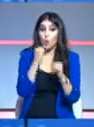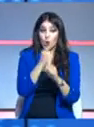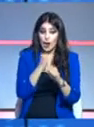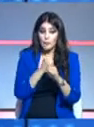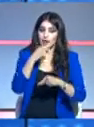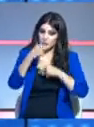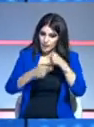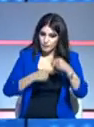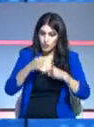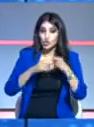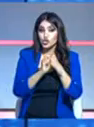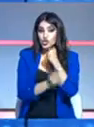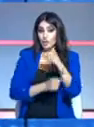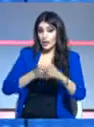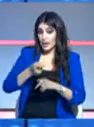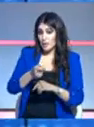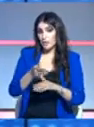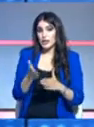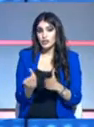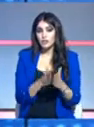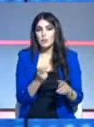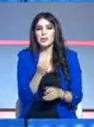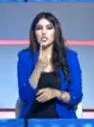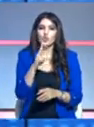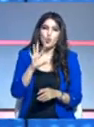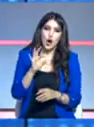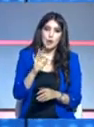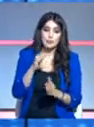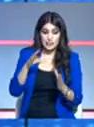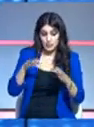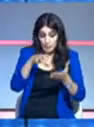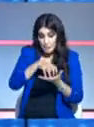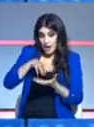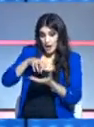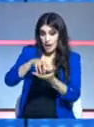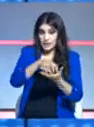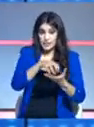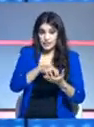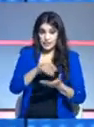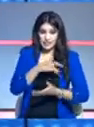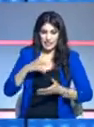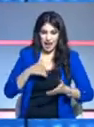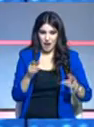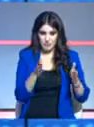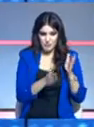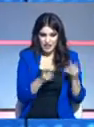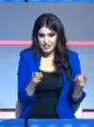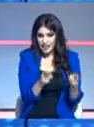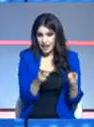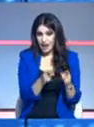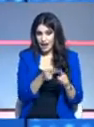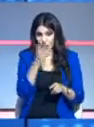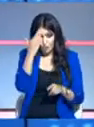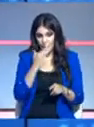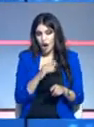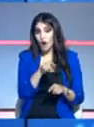الاسابيع المقبله. تقريبا 250 مركز صحه اساسيه اللي هما تو معروفين بيان ايدنتيفي